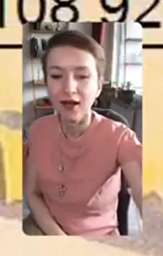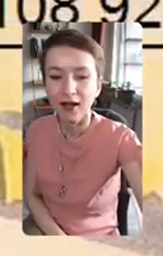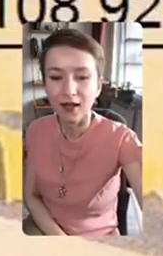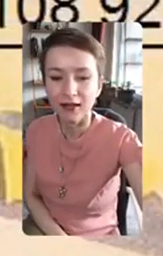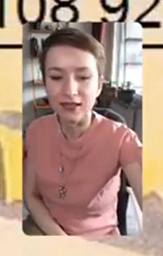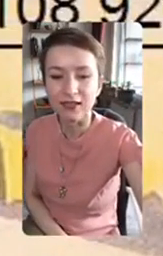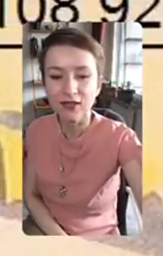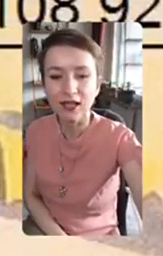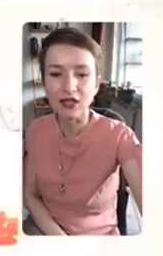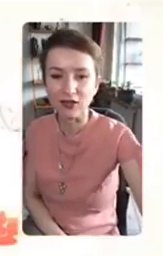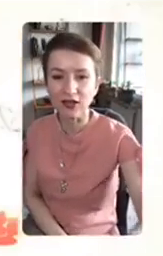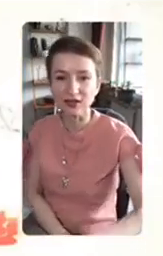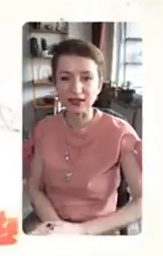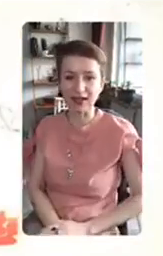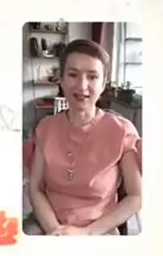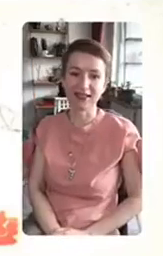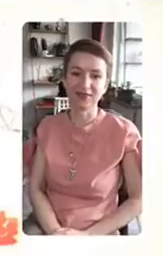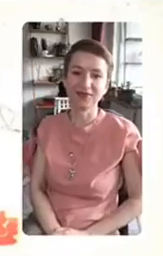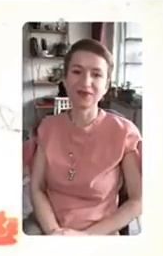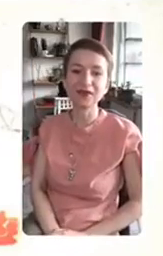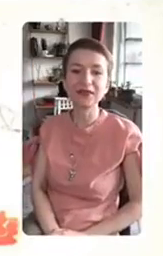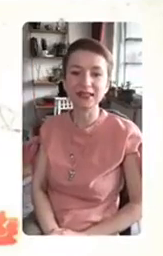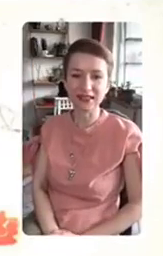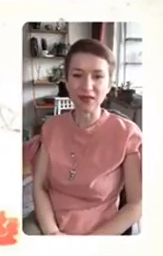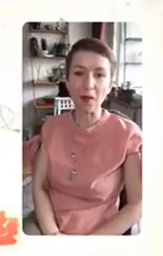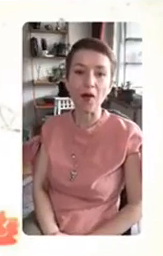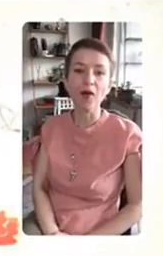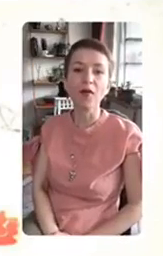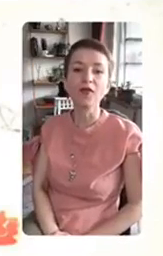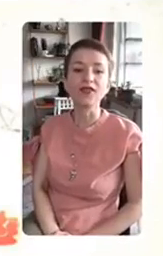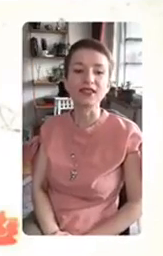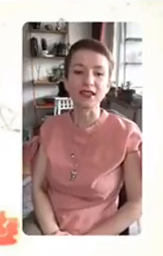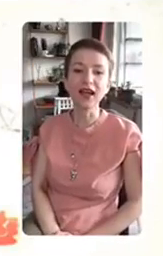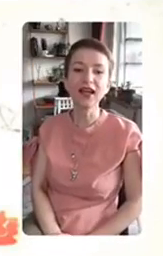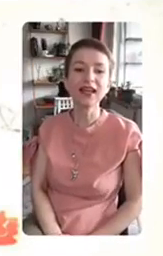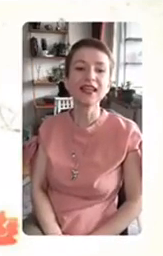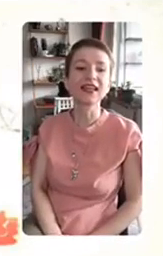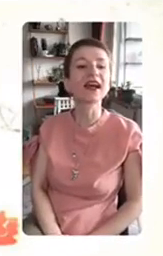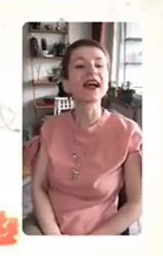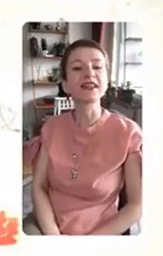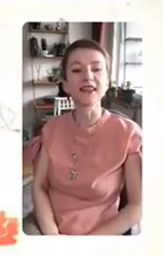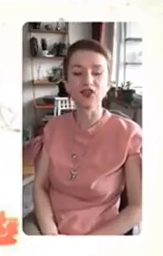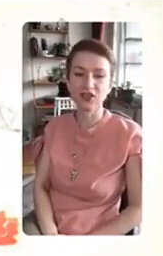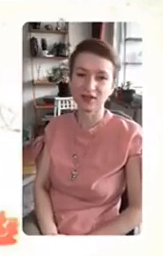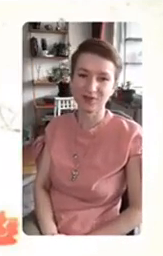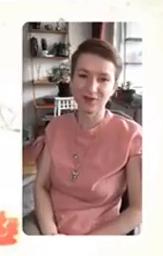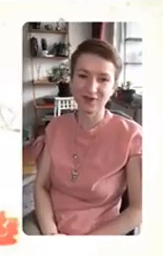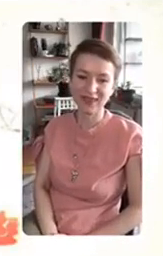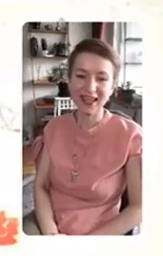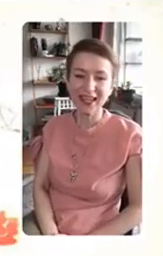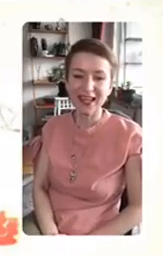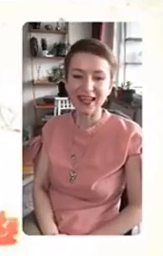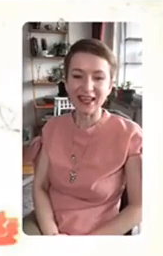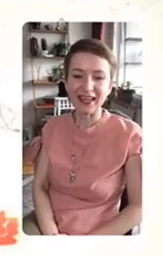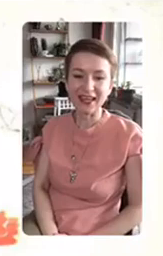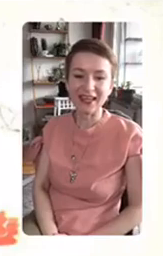картинках действительно оживают сказки. Посмотрите, весна и какая девочка.